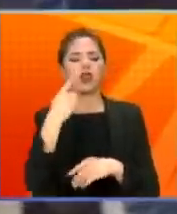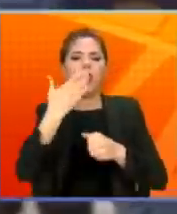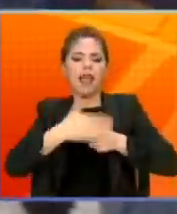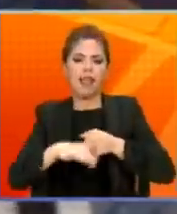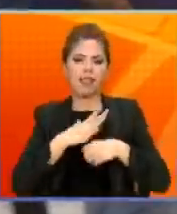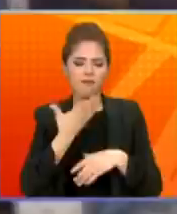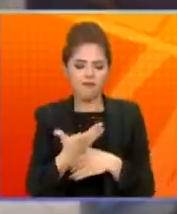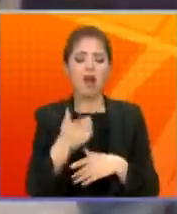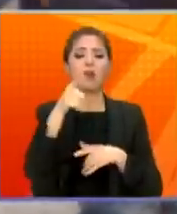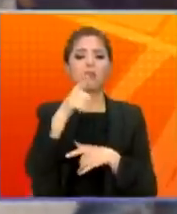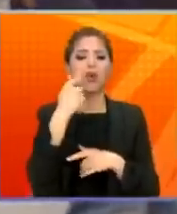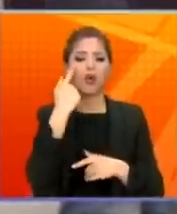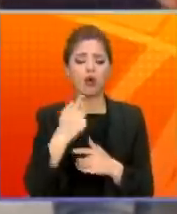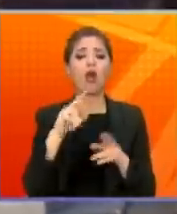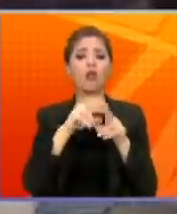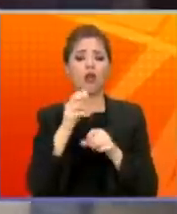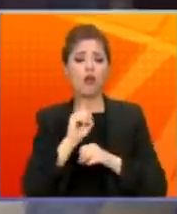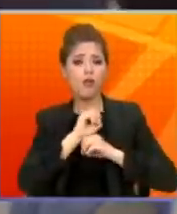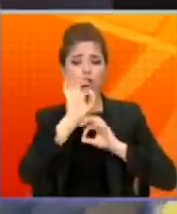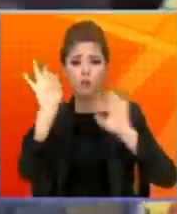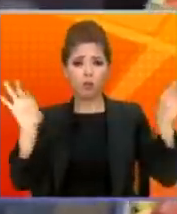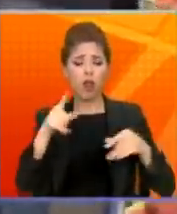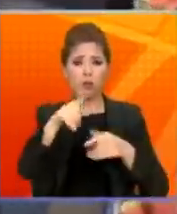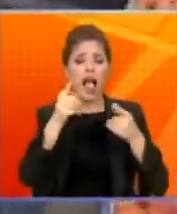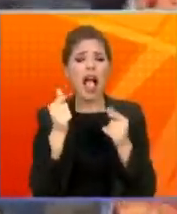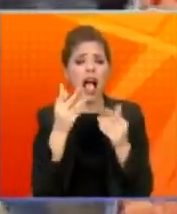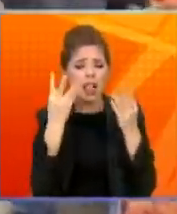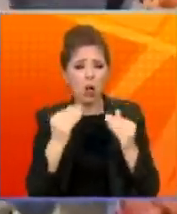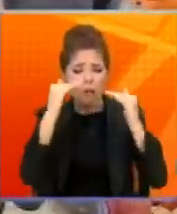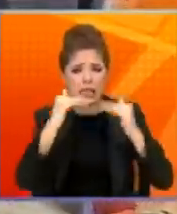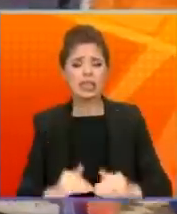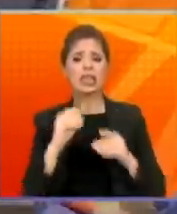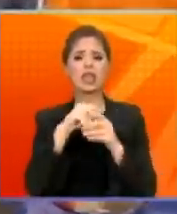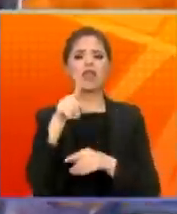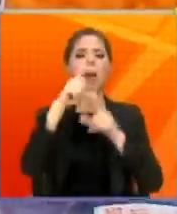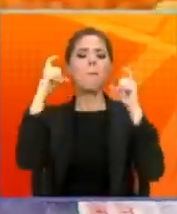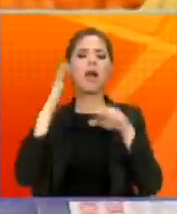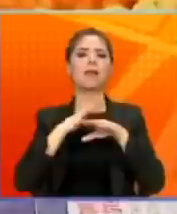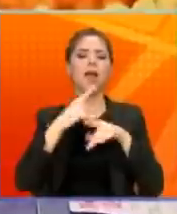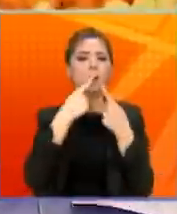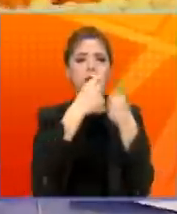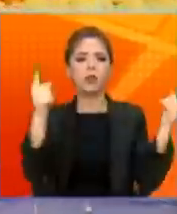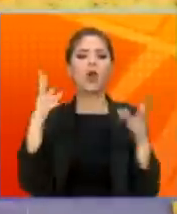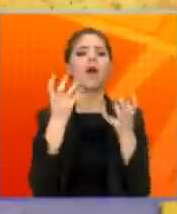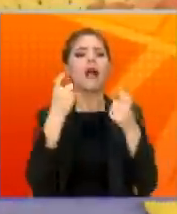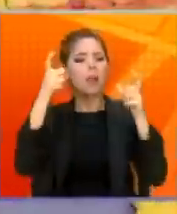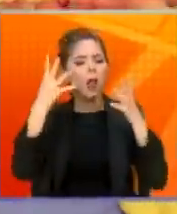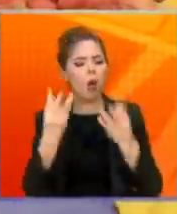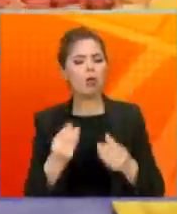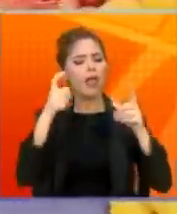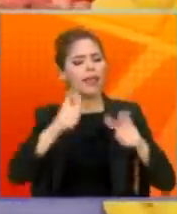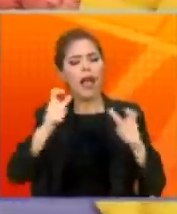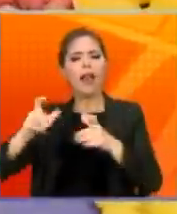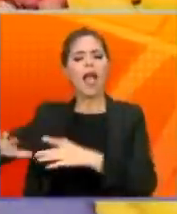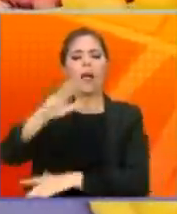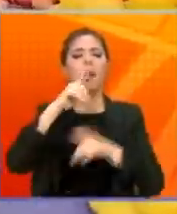Kuran'ı virüsün bulaşmasını en aza indirmek için günlerdir maske takın uyarıları yapılıyor ve Yoğunluğun olduğu her yerde